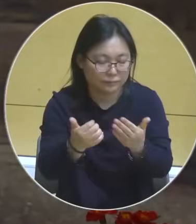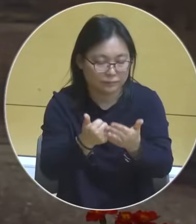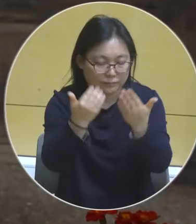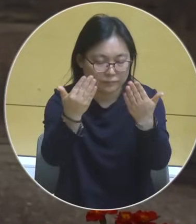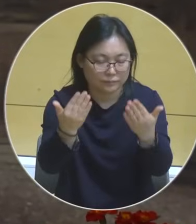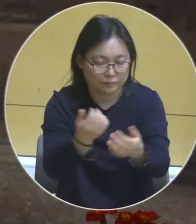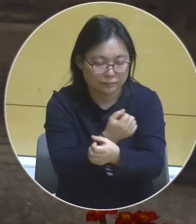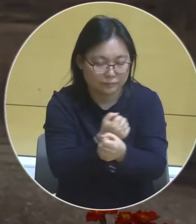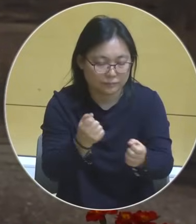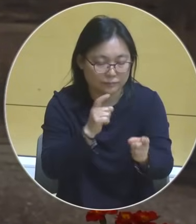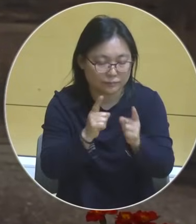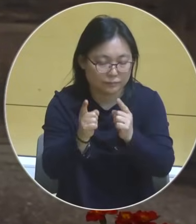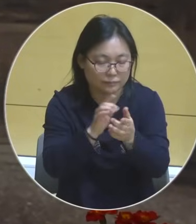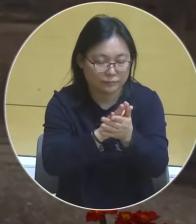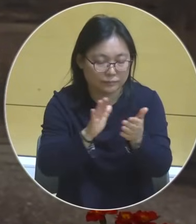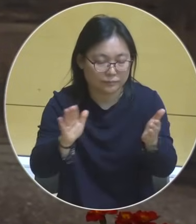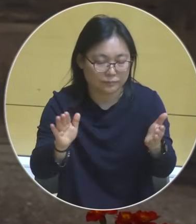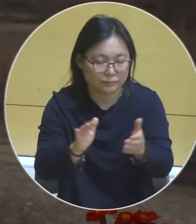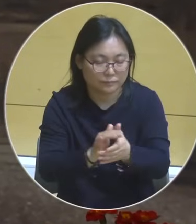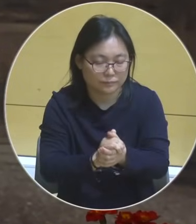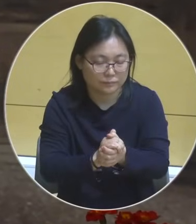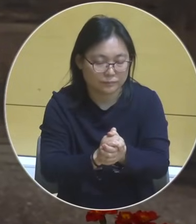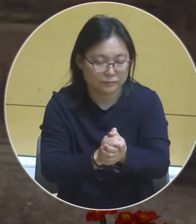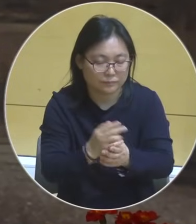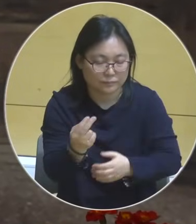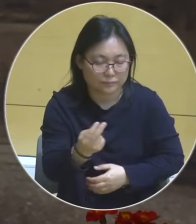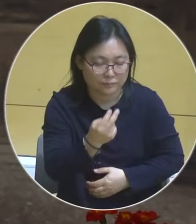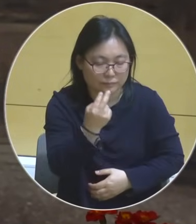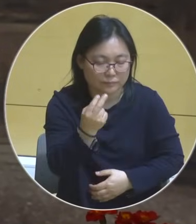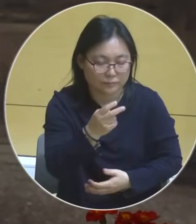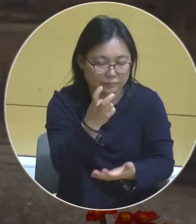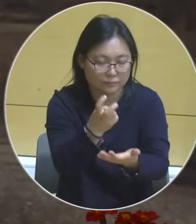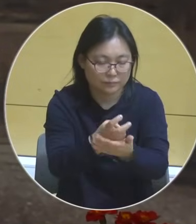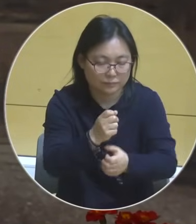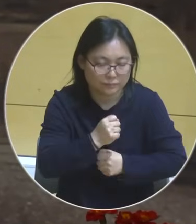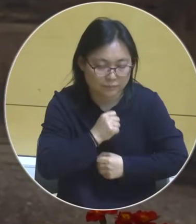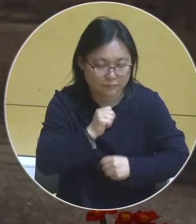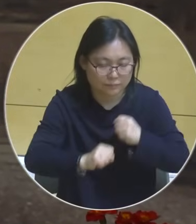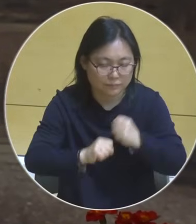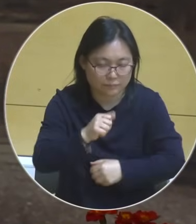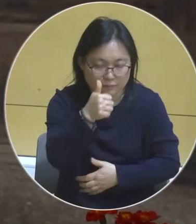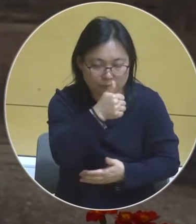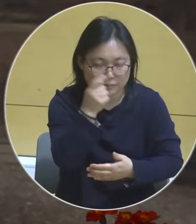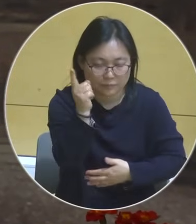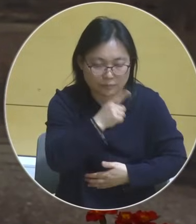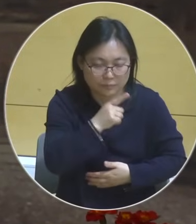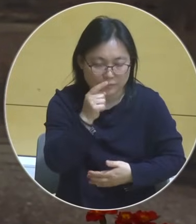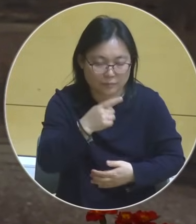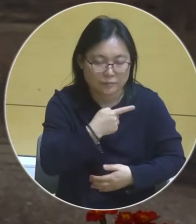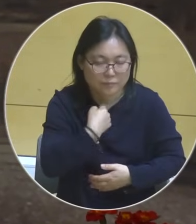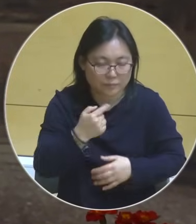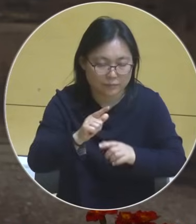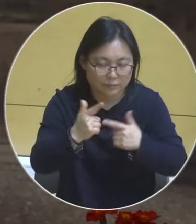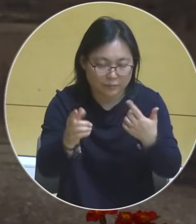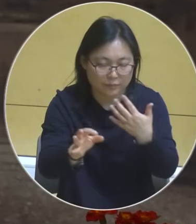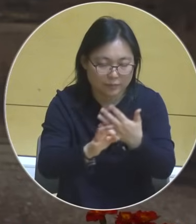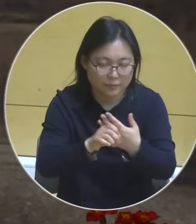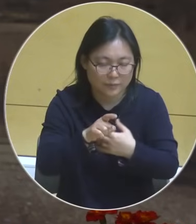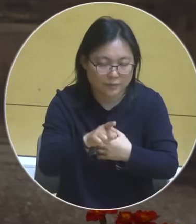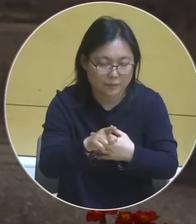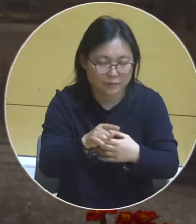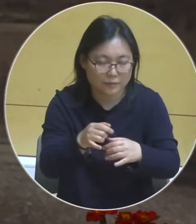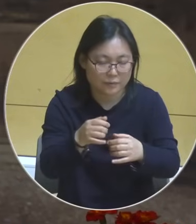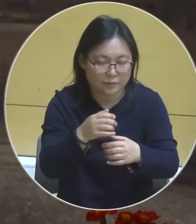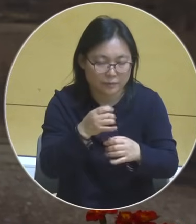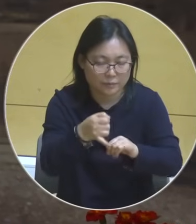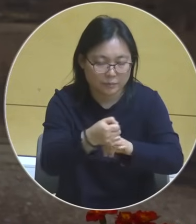하나님께서 주시는 사제의 말씀입니다. 생명의 율례를 지켜 행하여 죄악을 범하지 아니하면 그가 반드시